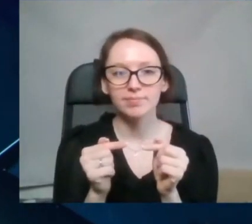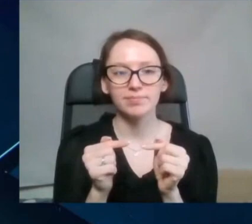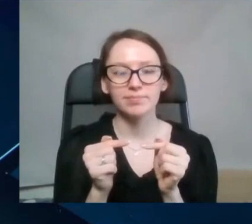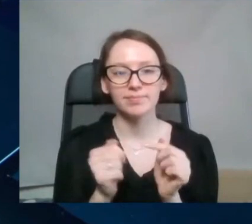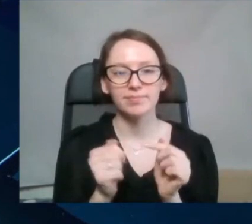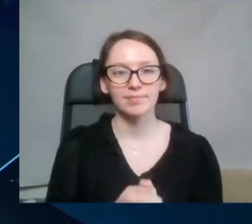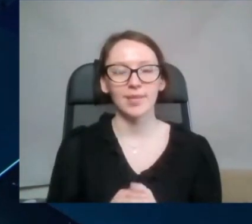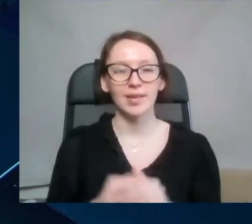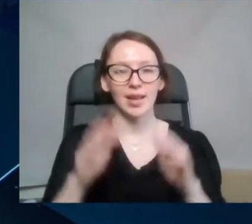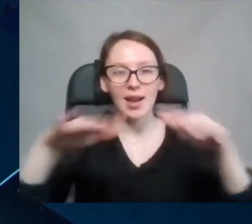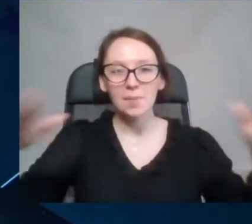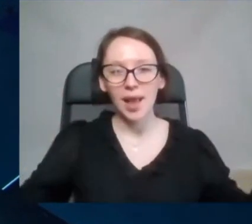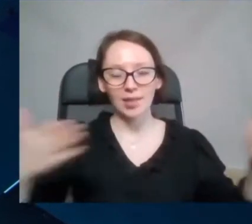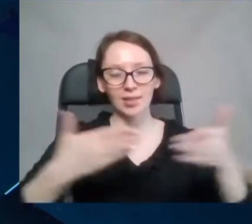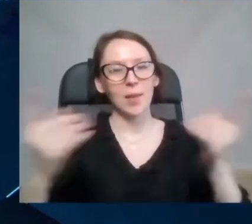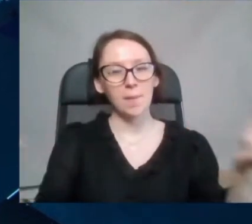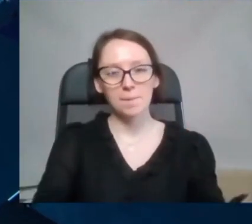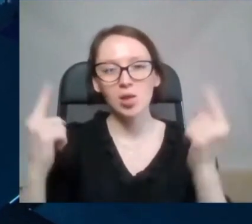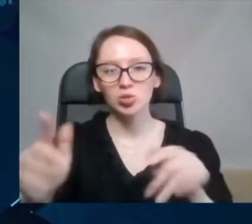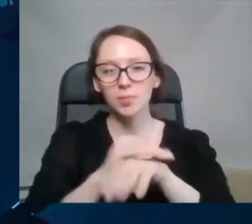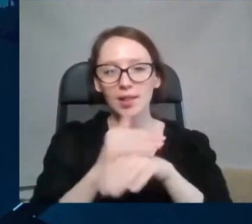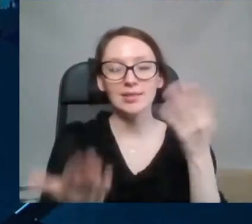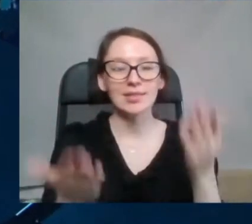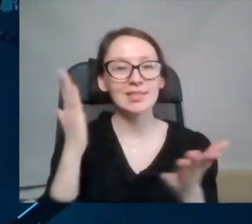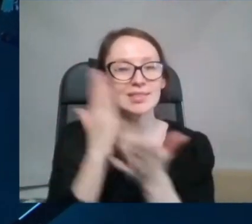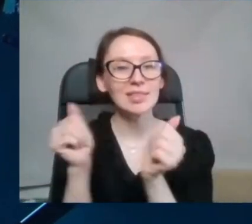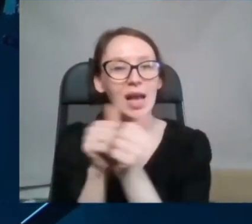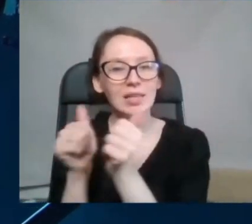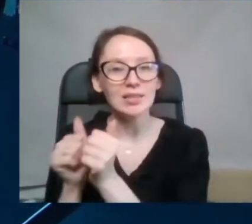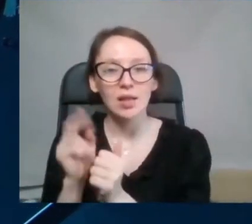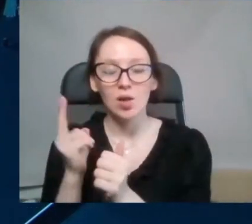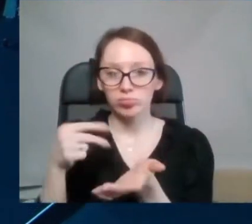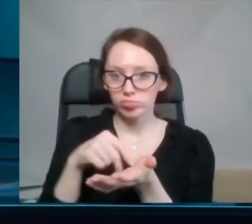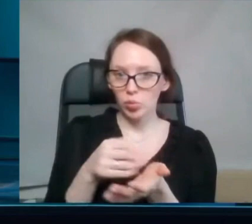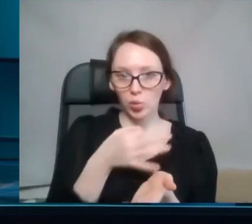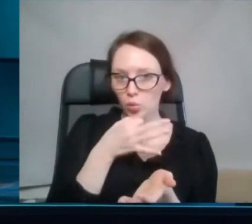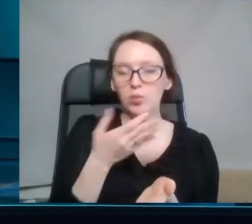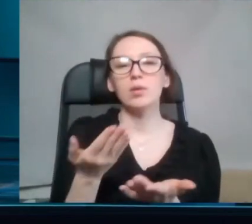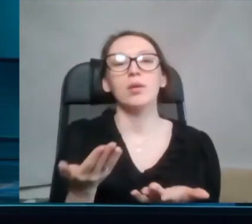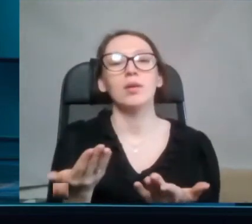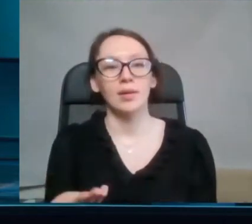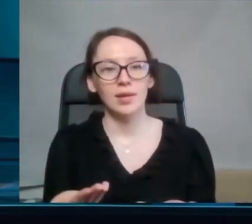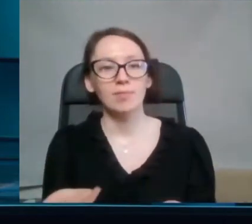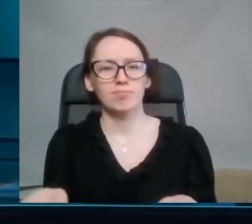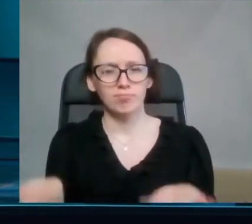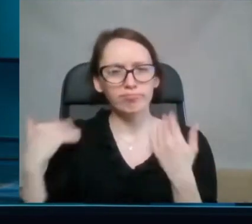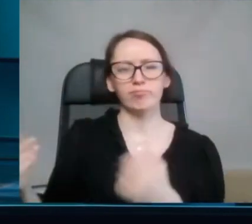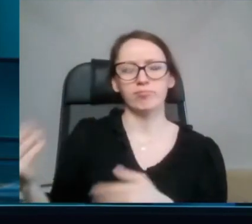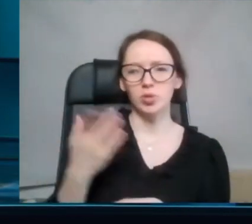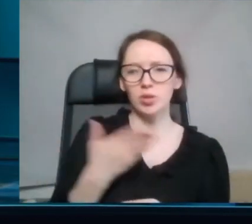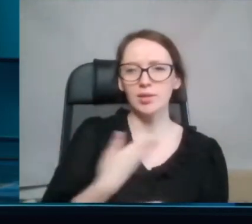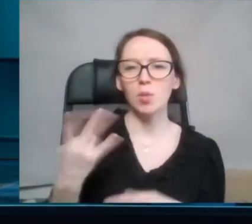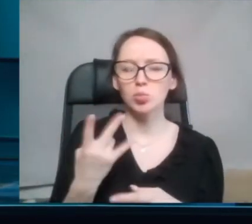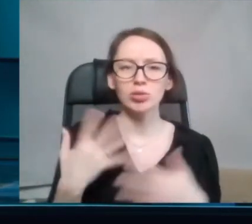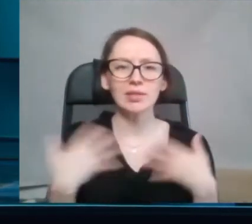Ребята, вы большие молодцы. Если есть соседи, которые не встали, вот так их. Потому что нам нужно здоровое